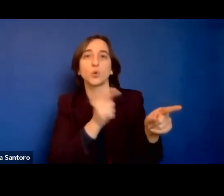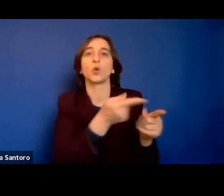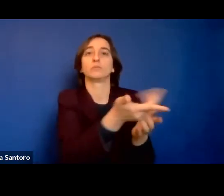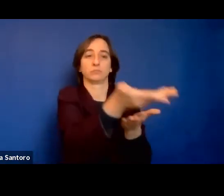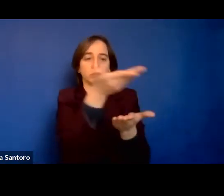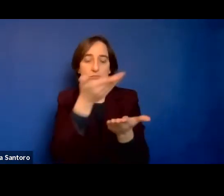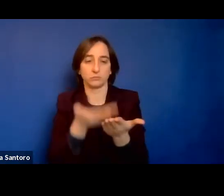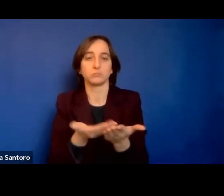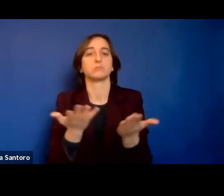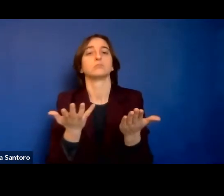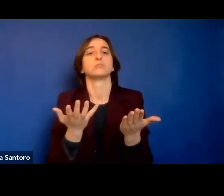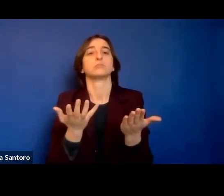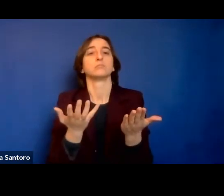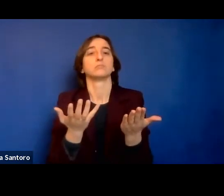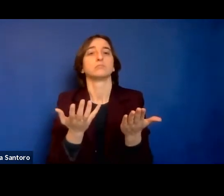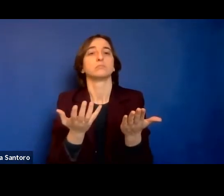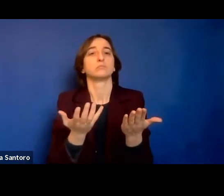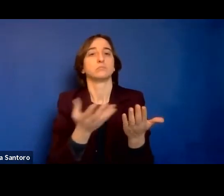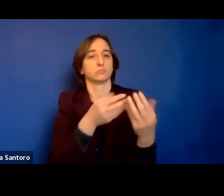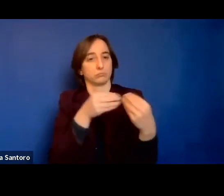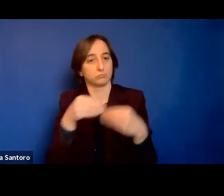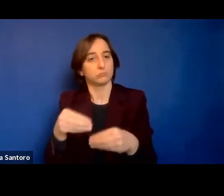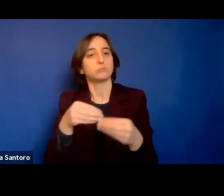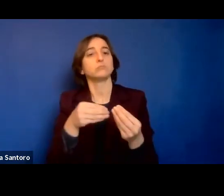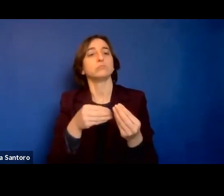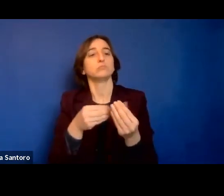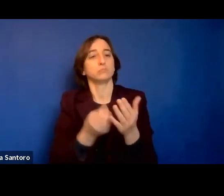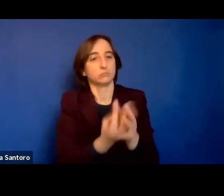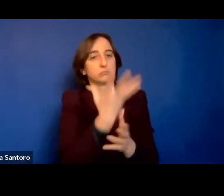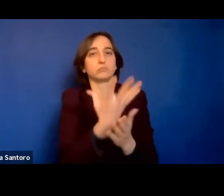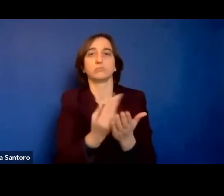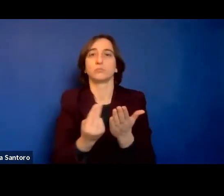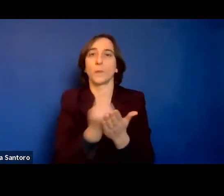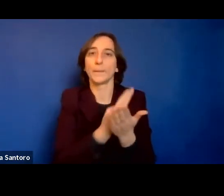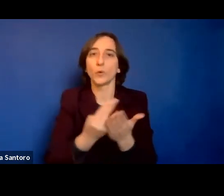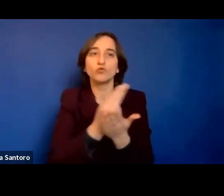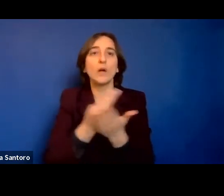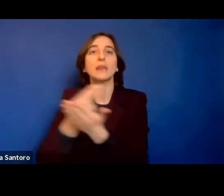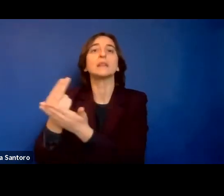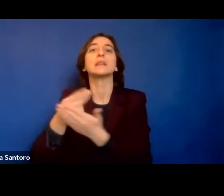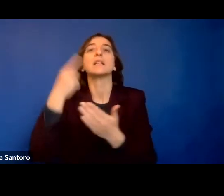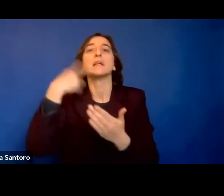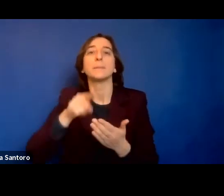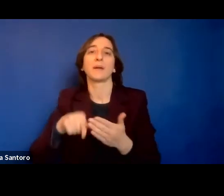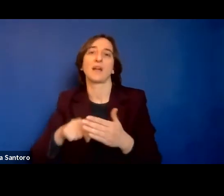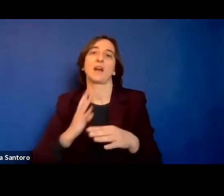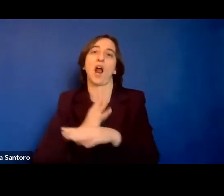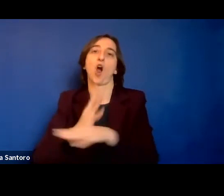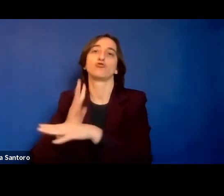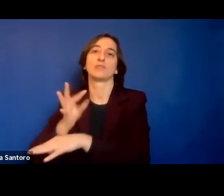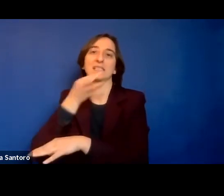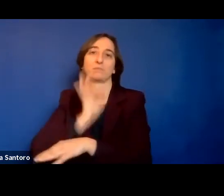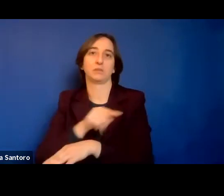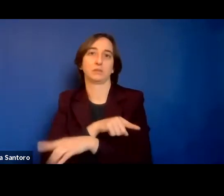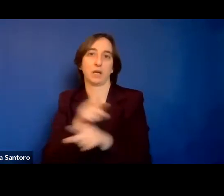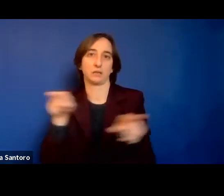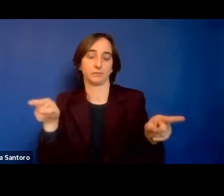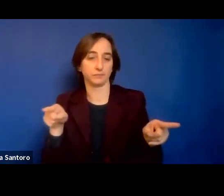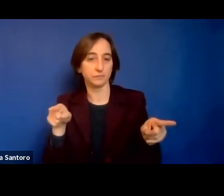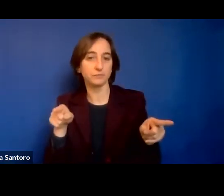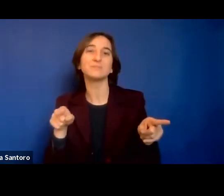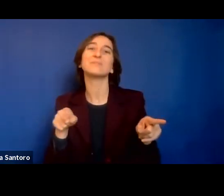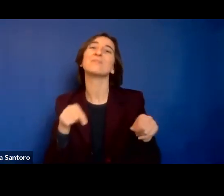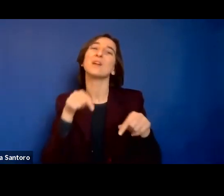realizzare dei progetti di accessibilità all'interno delle proprie strutture. Accessibilità ovviamente rivolti